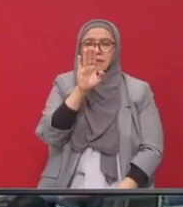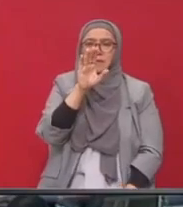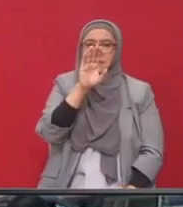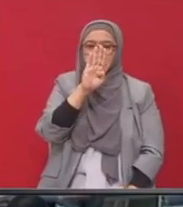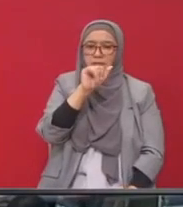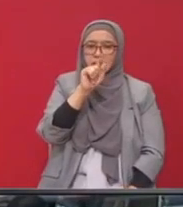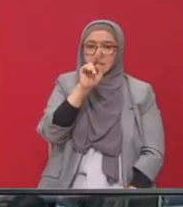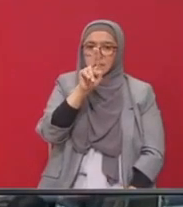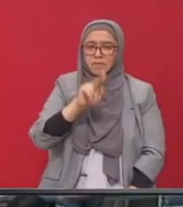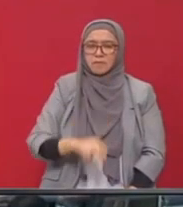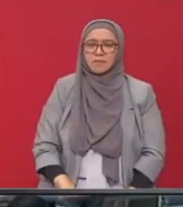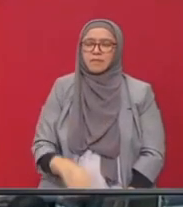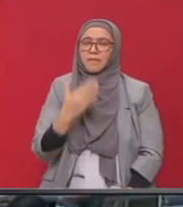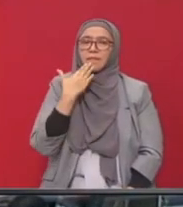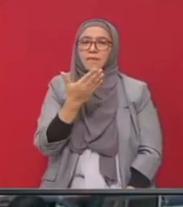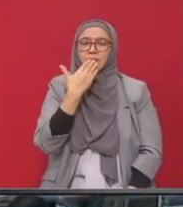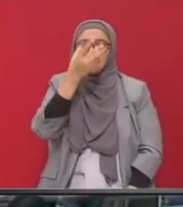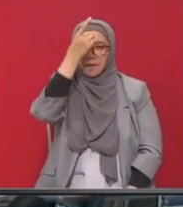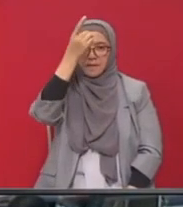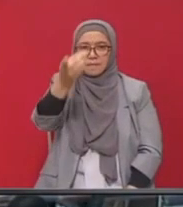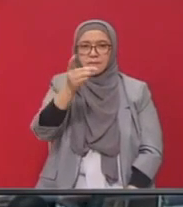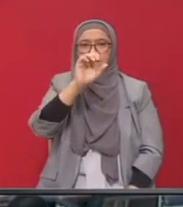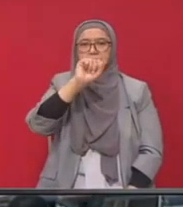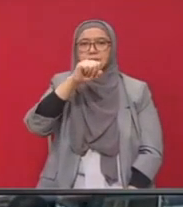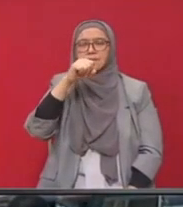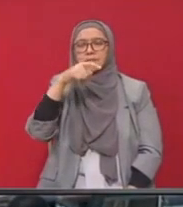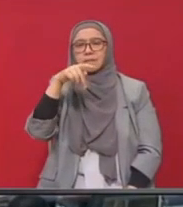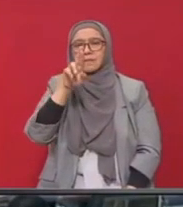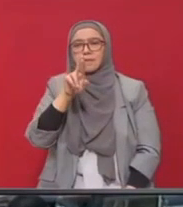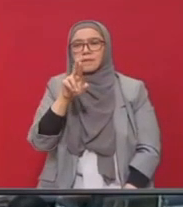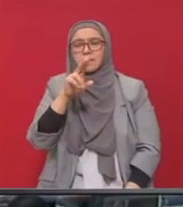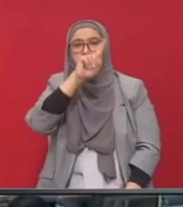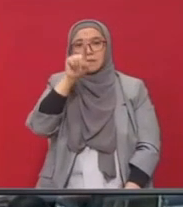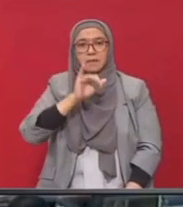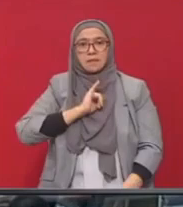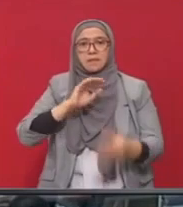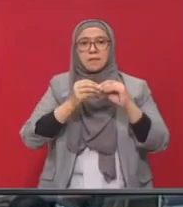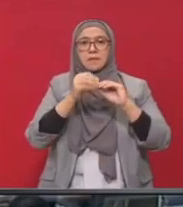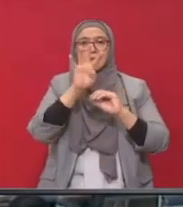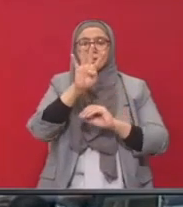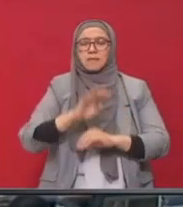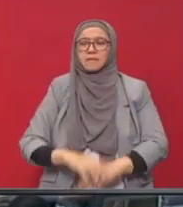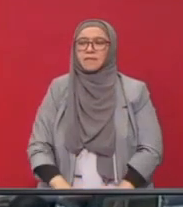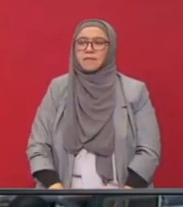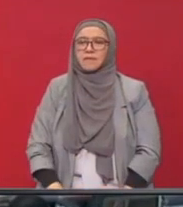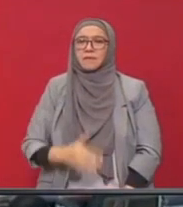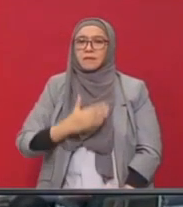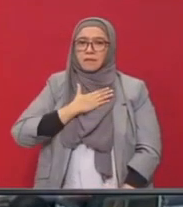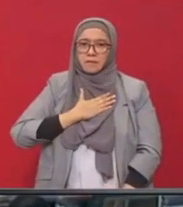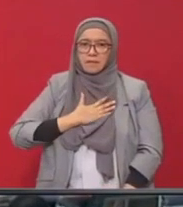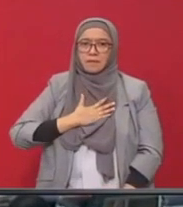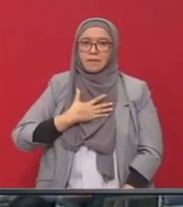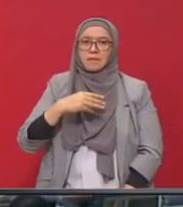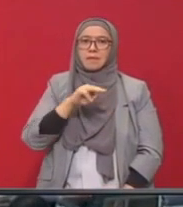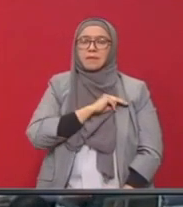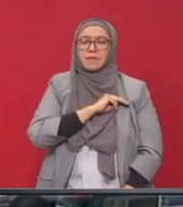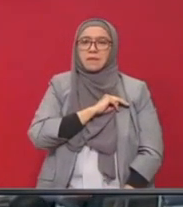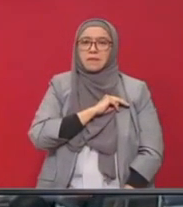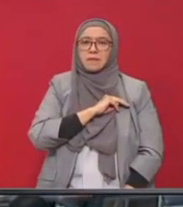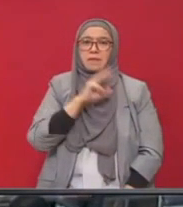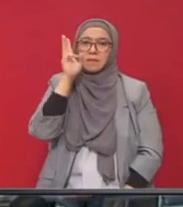Terima kasih the truth seeker selain saya 64 sudah menteri pembangunan wanita keluarga dan masyarakat jawab